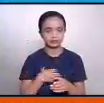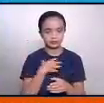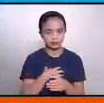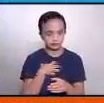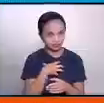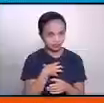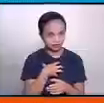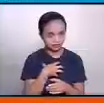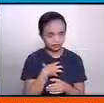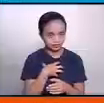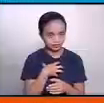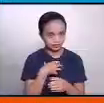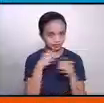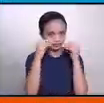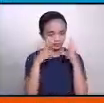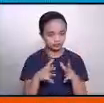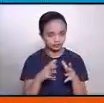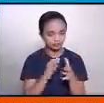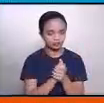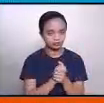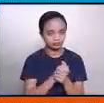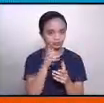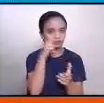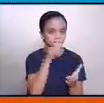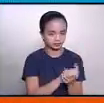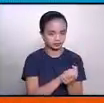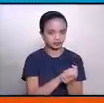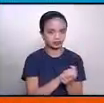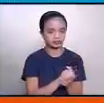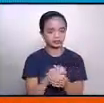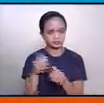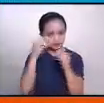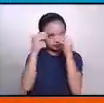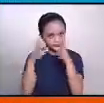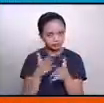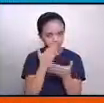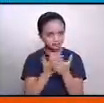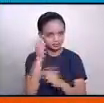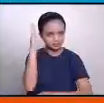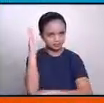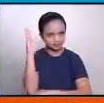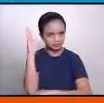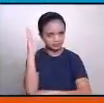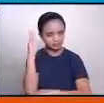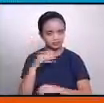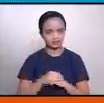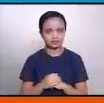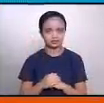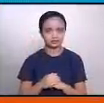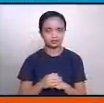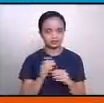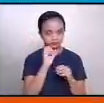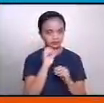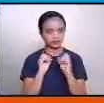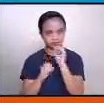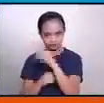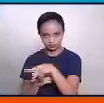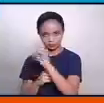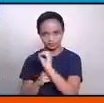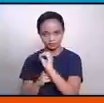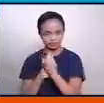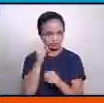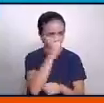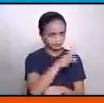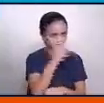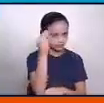nireklamong professor ni Mrs. Professor, magandang tanghali po, Sir Marlo. Opo. Sir